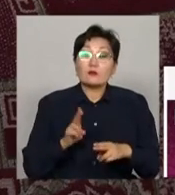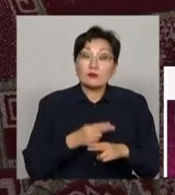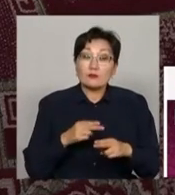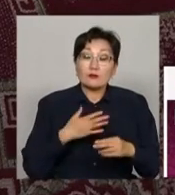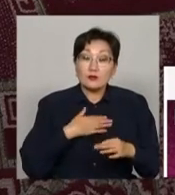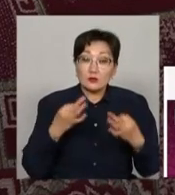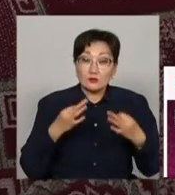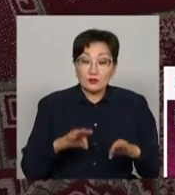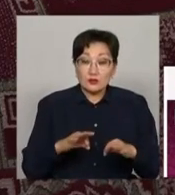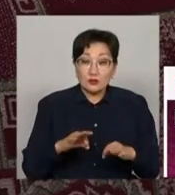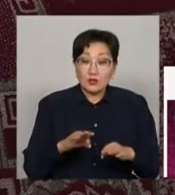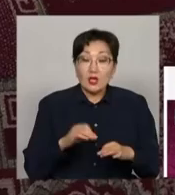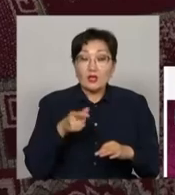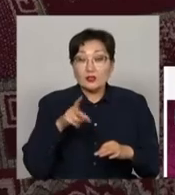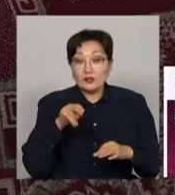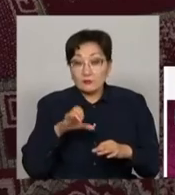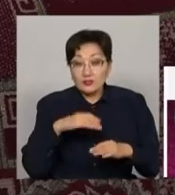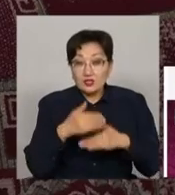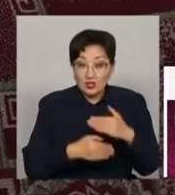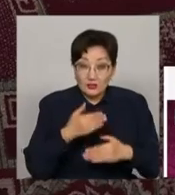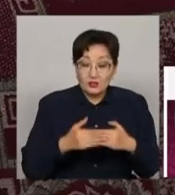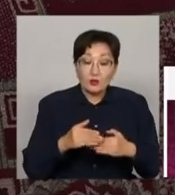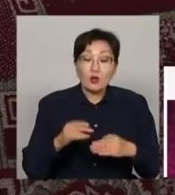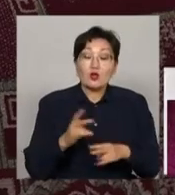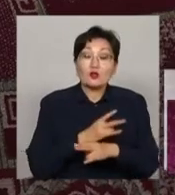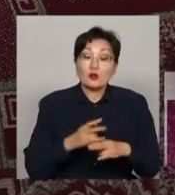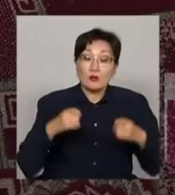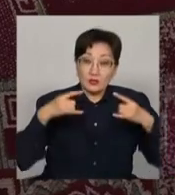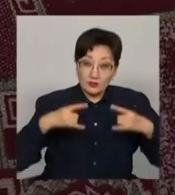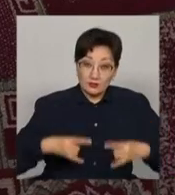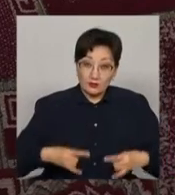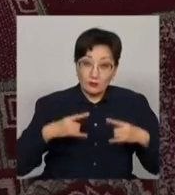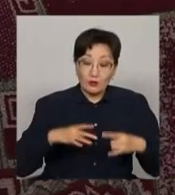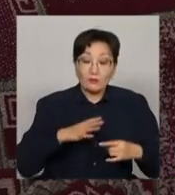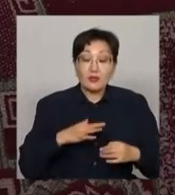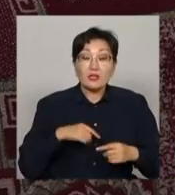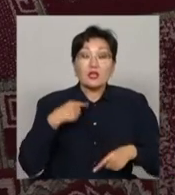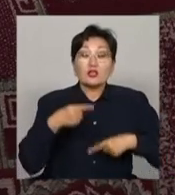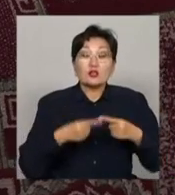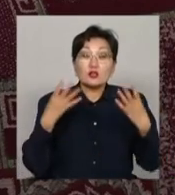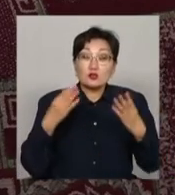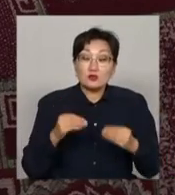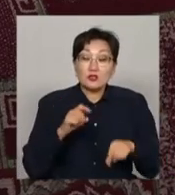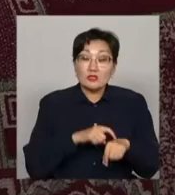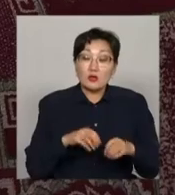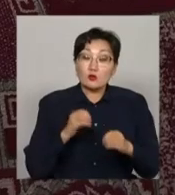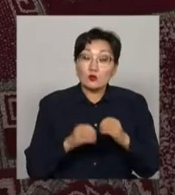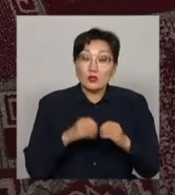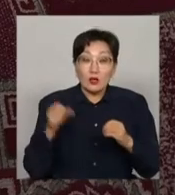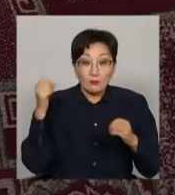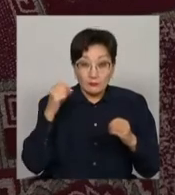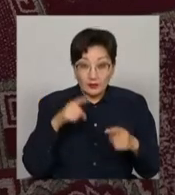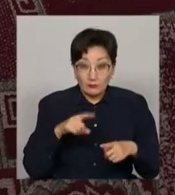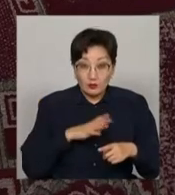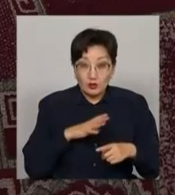түнімен рентгенге түсірген. А мен оны бірақ ертеңсін сағат 10-да біліп отырмын. и